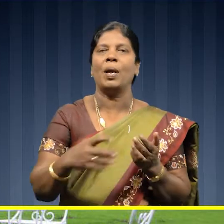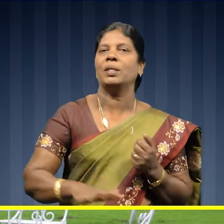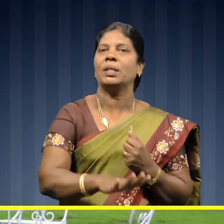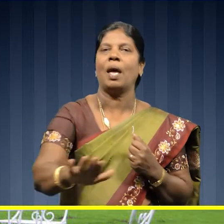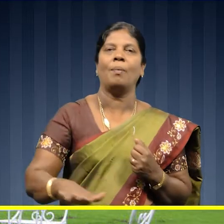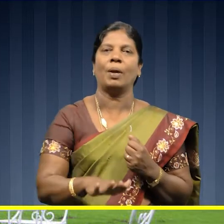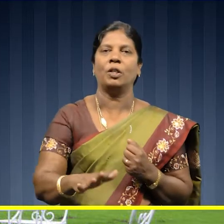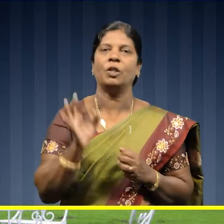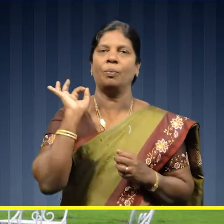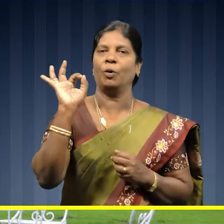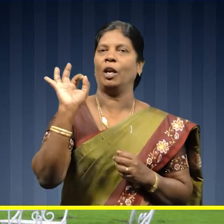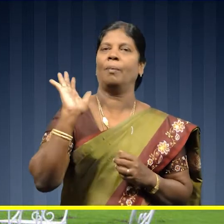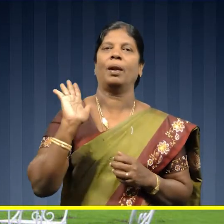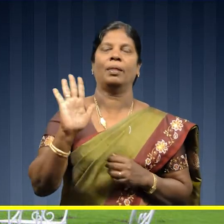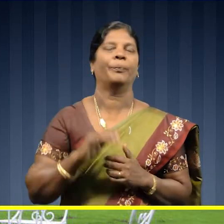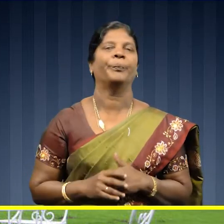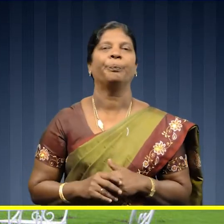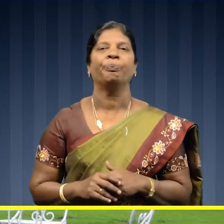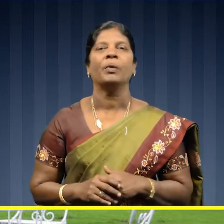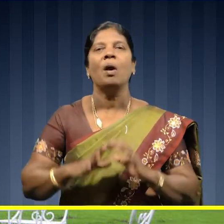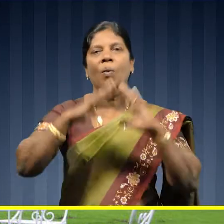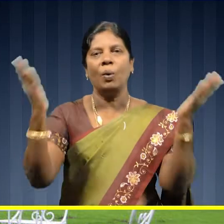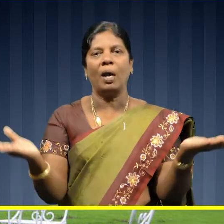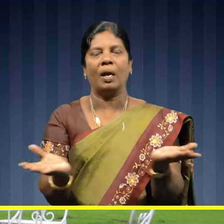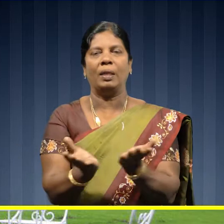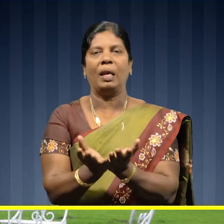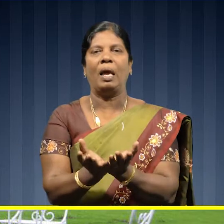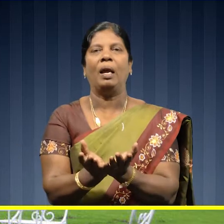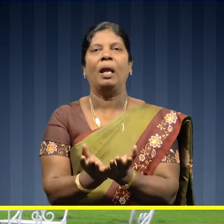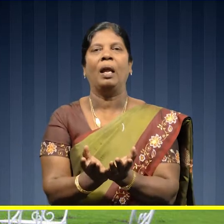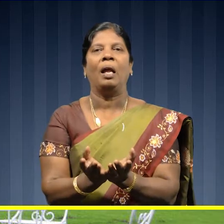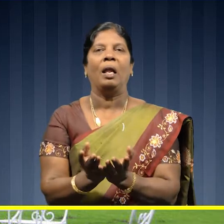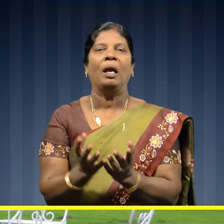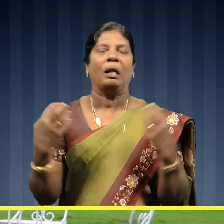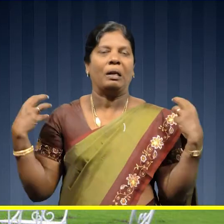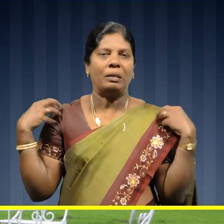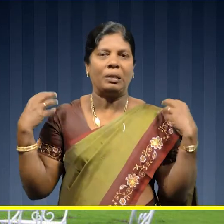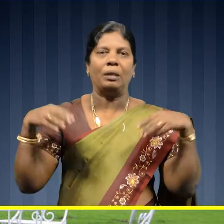ராஜ்யங்களிலே ரோம சாம்ராஜ்யம் மிக முக்கியமானது. உலகத்தை ஆட்டி படைத்த